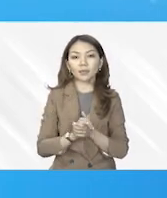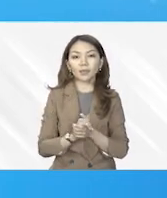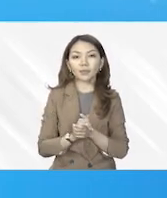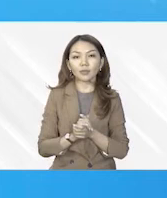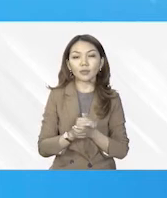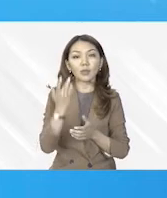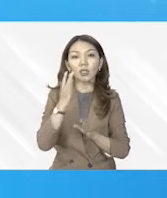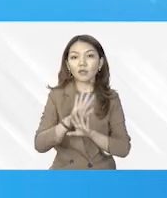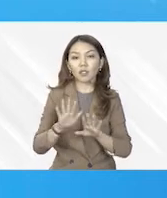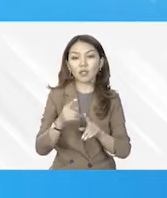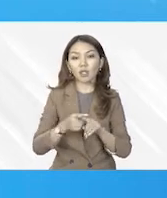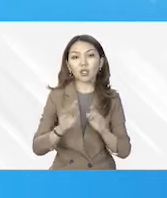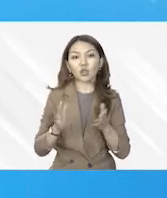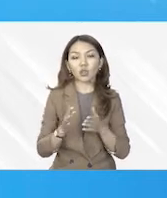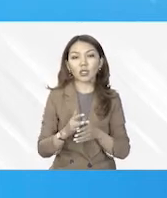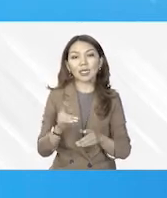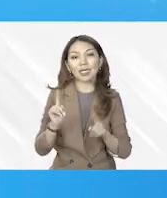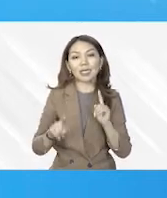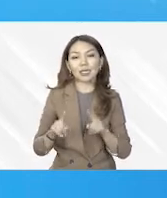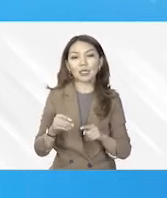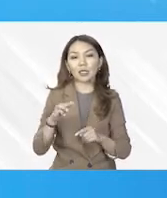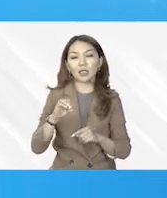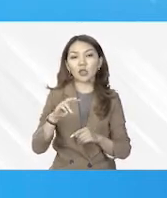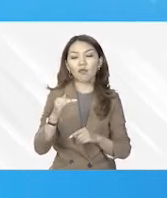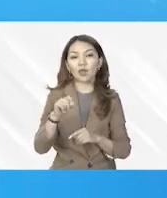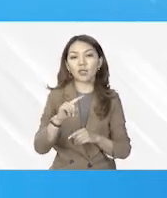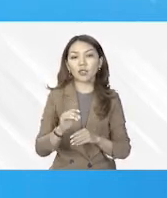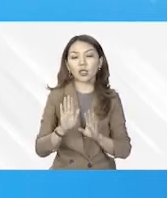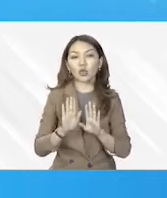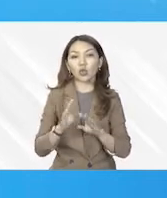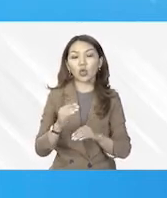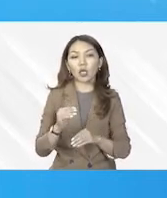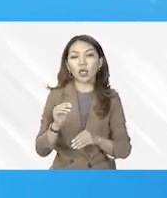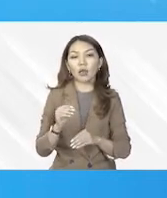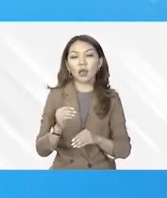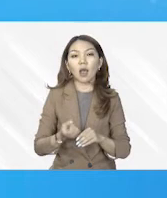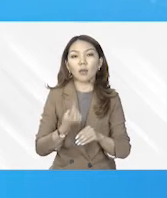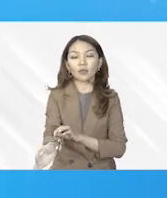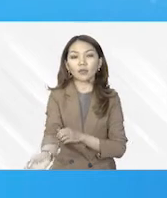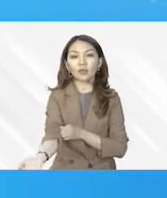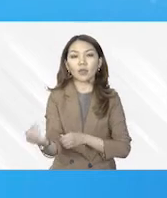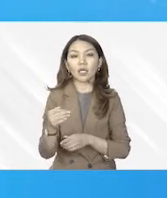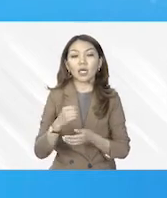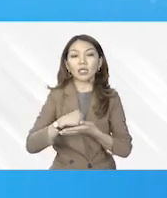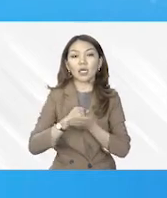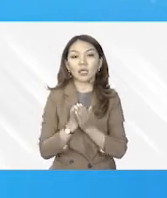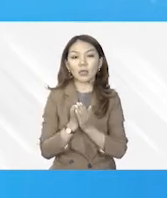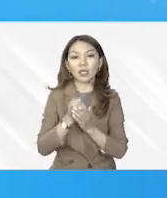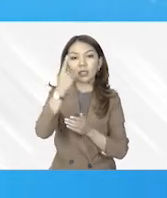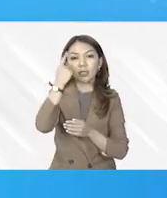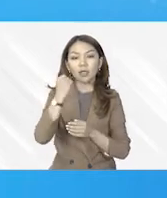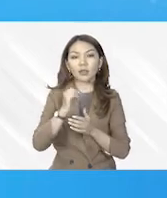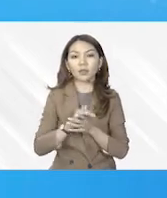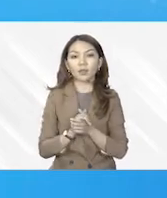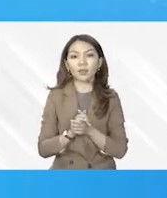не всегда. Иногда телофаза сопровождается только образованием двух ядер. Для закрепления